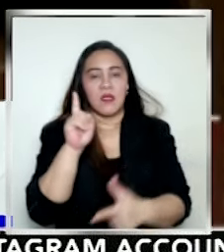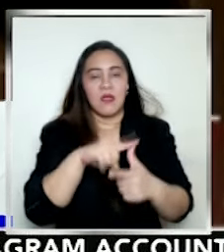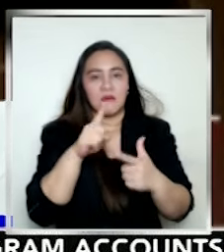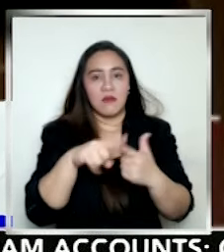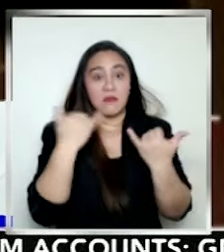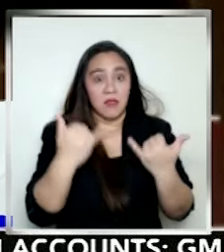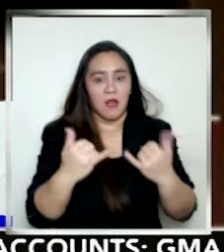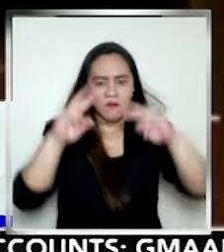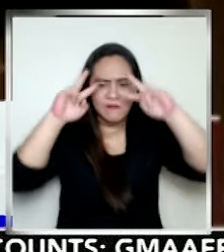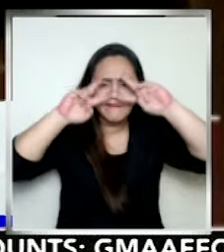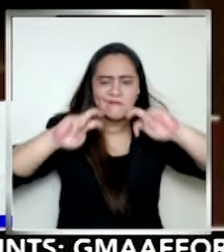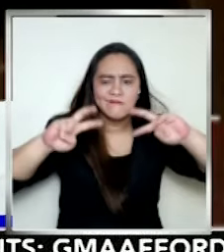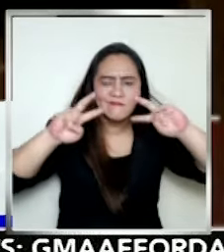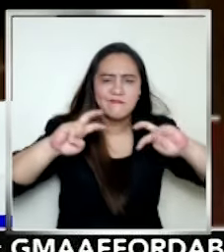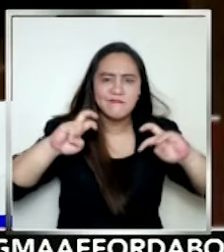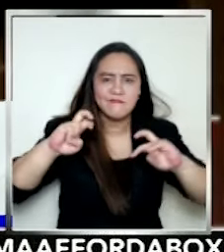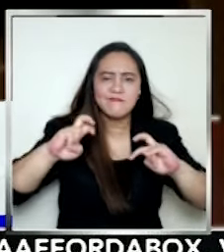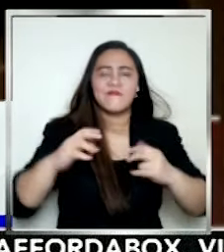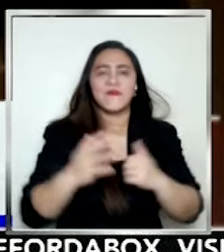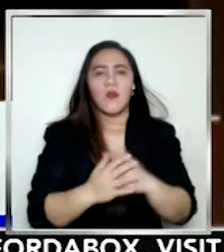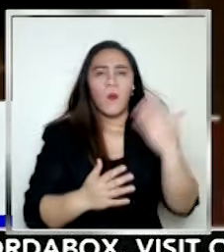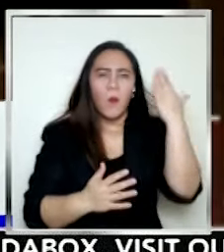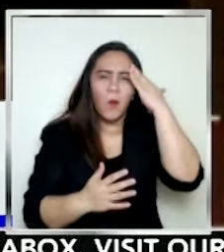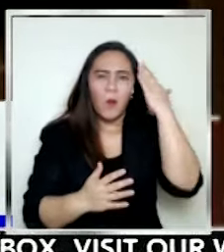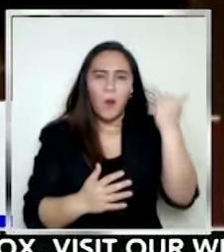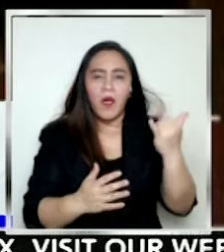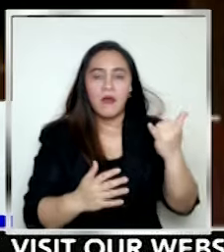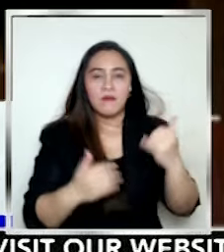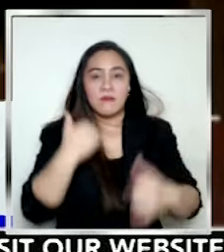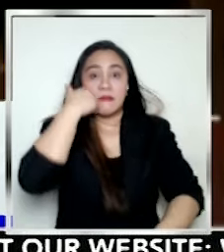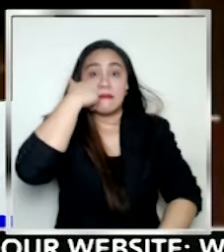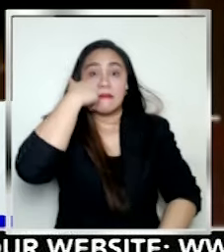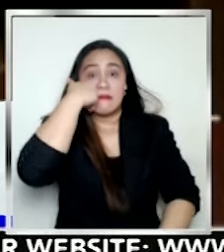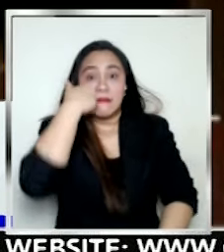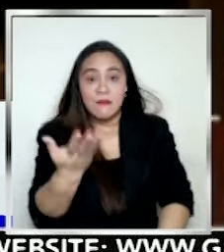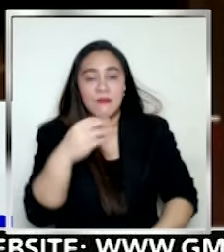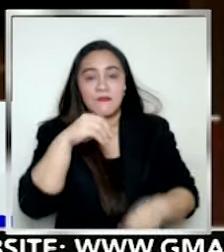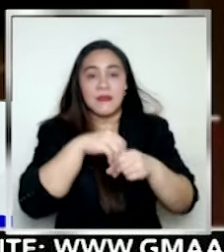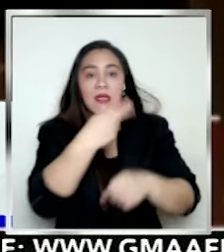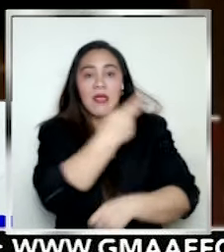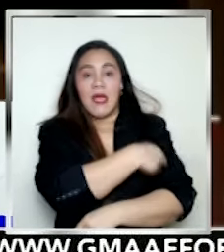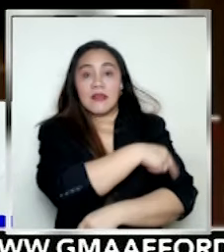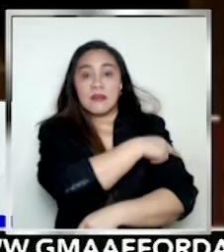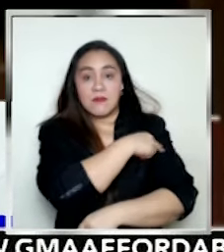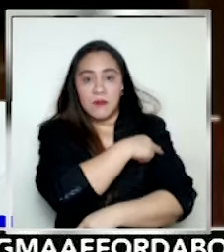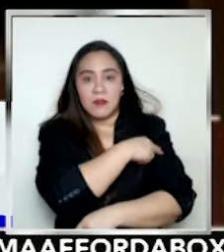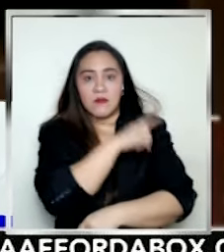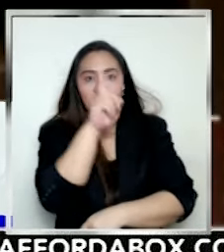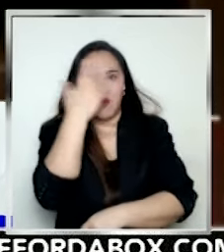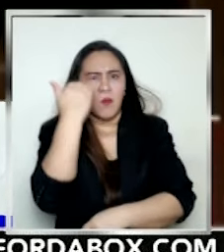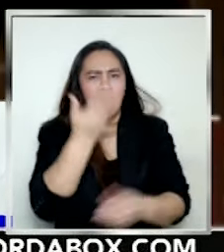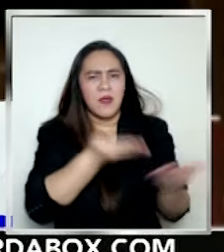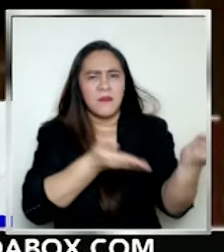namin kung bakit hindi siya namatay doon sa ospital. Mm-hmm. Dinala siya sa eskwela dahil...